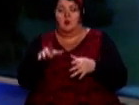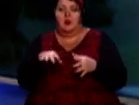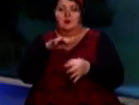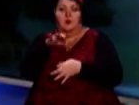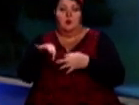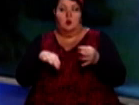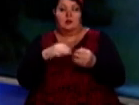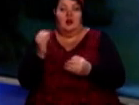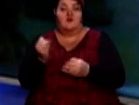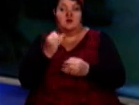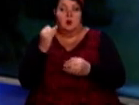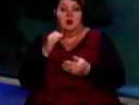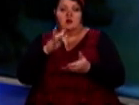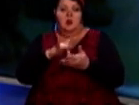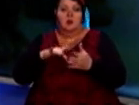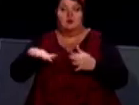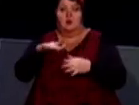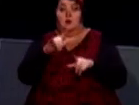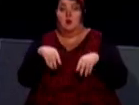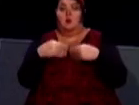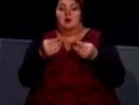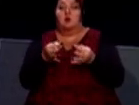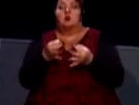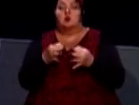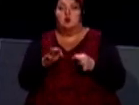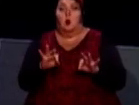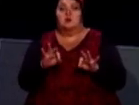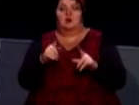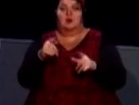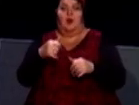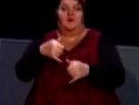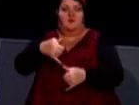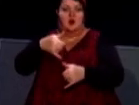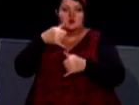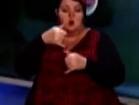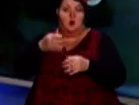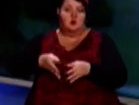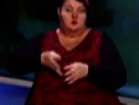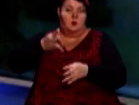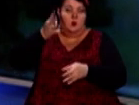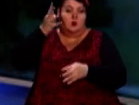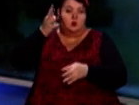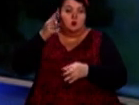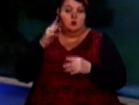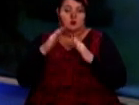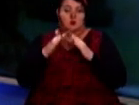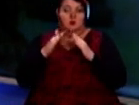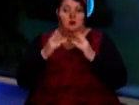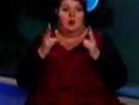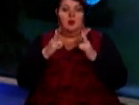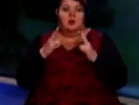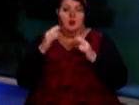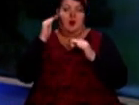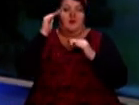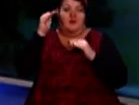в історичному середовищі, йому дають дозвіл на високу споруду, то, мабуть, треба верхні